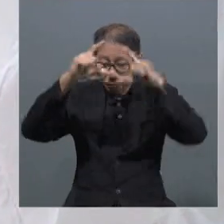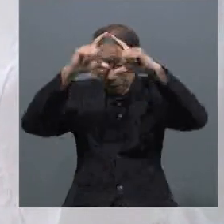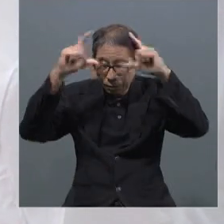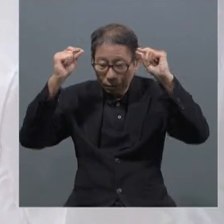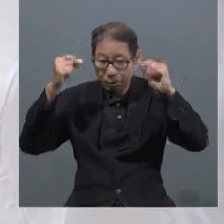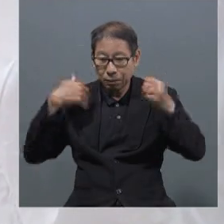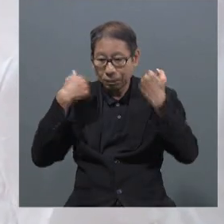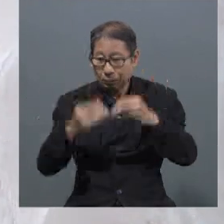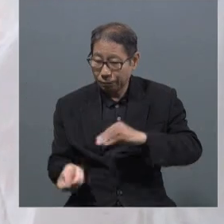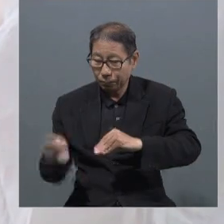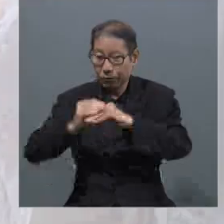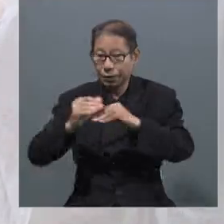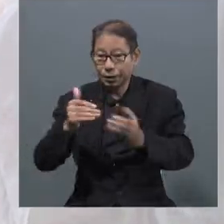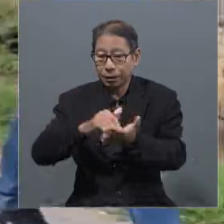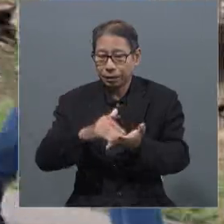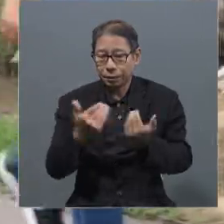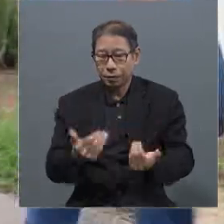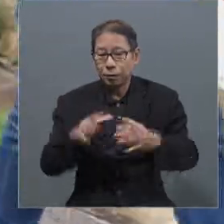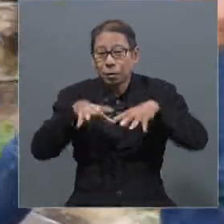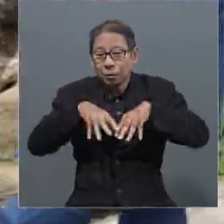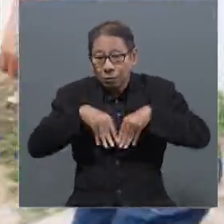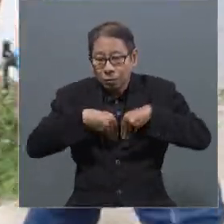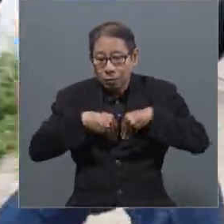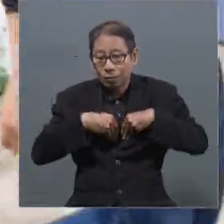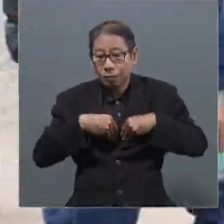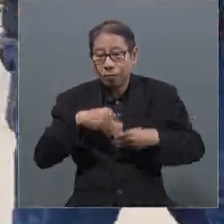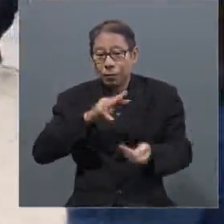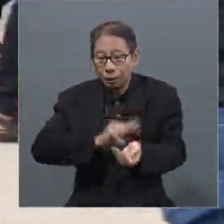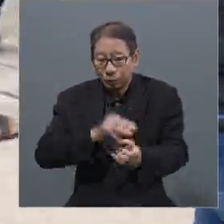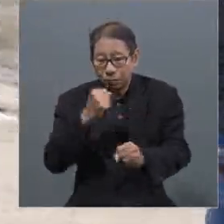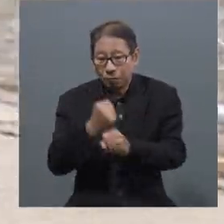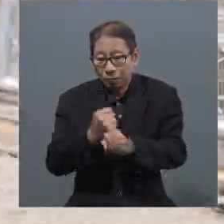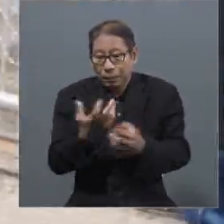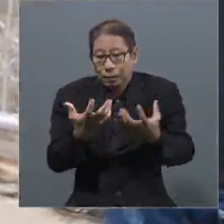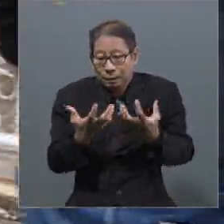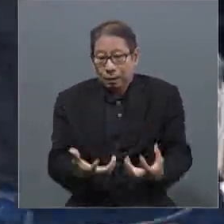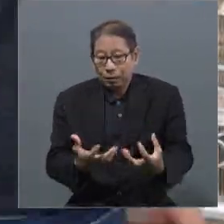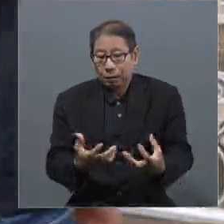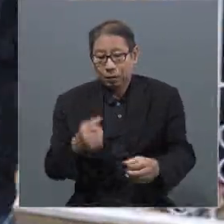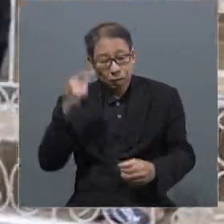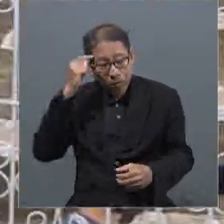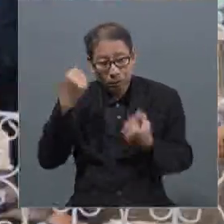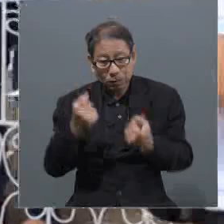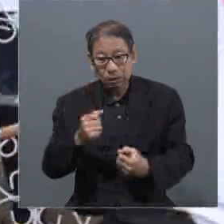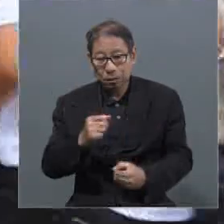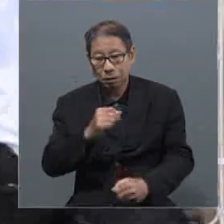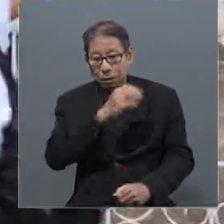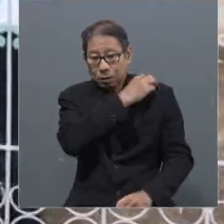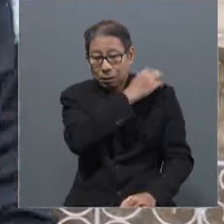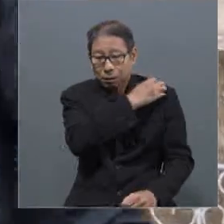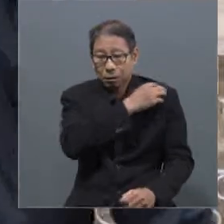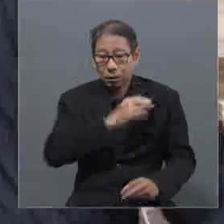แล้วก็เห็นด้วยนะครับว่าตอนนี้บุคลากรทางการแพทย์เนี่ยทำงานหนักเวิร์โหลดละก็เลยสนับสนุนให้นำข้าราชการกระทรวง